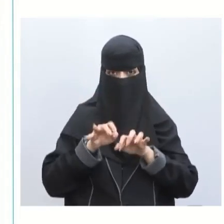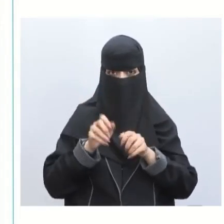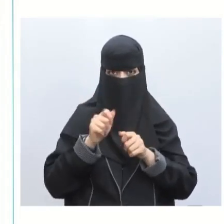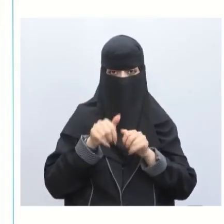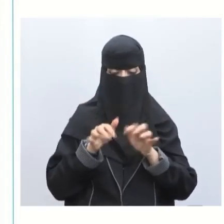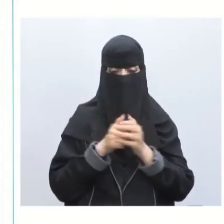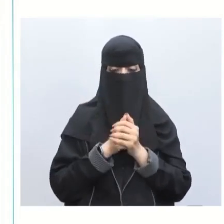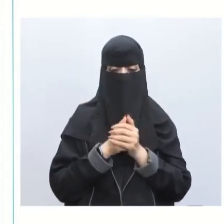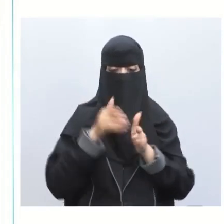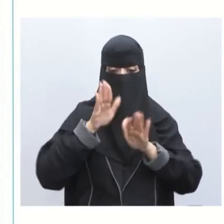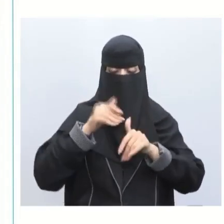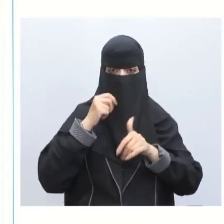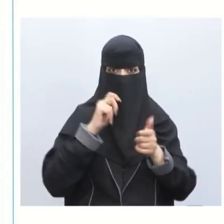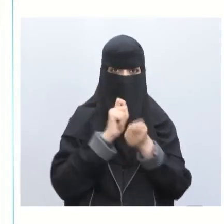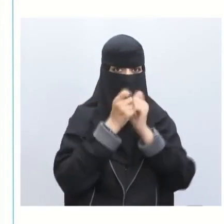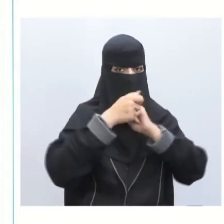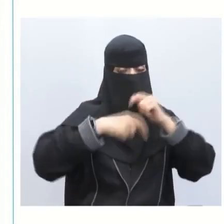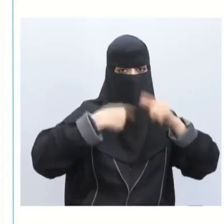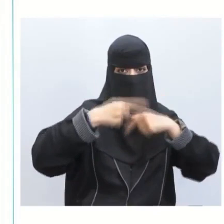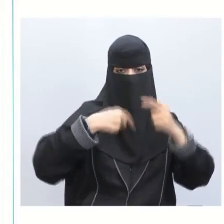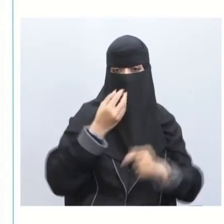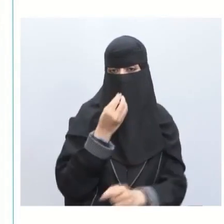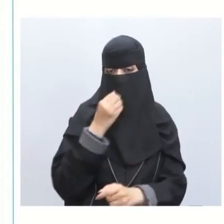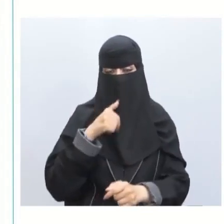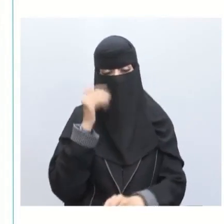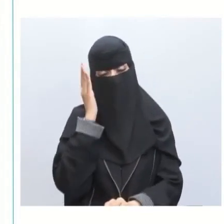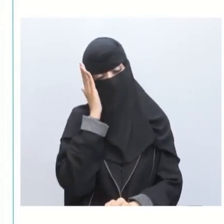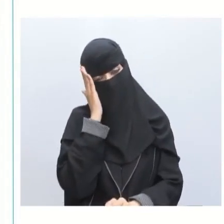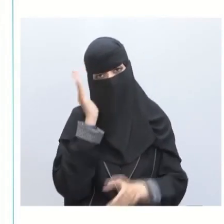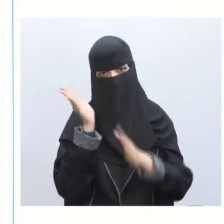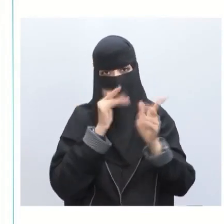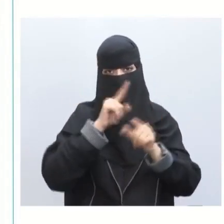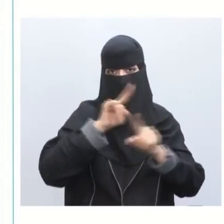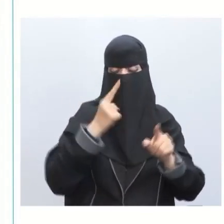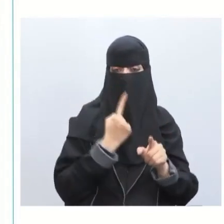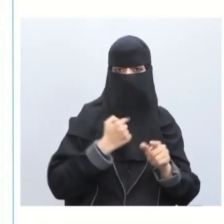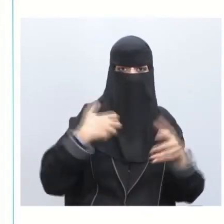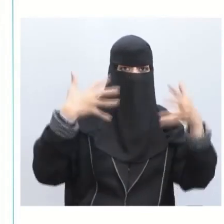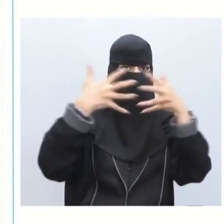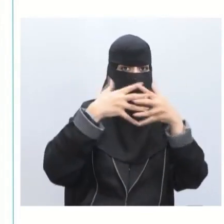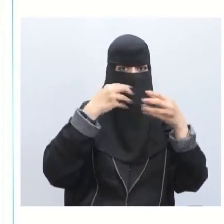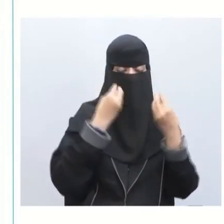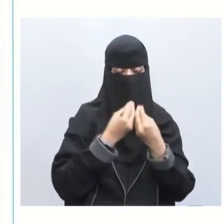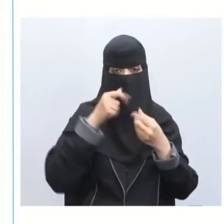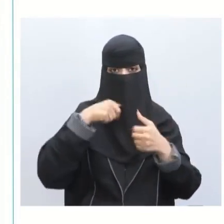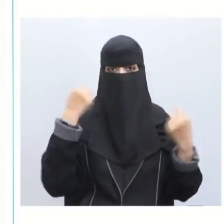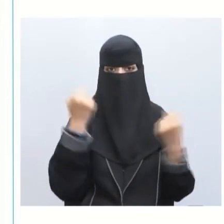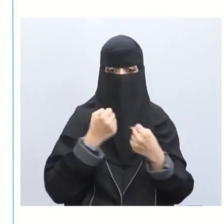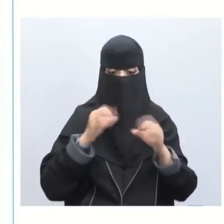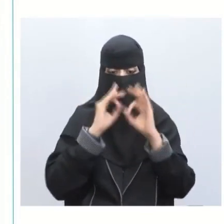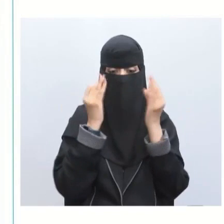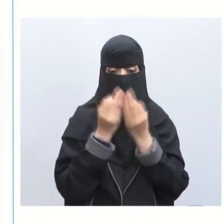الاجهزه كذلك تغير عادات الاكل والنوم عدم الرغبه في المشاركه الانشطه